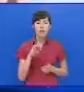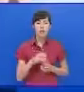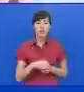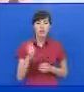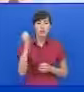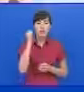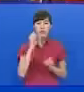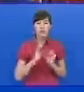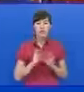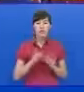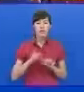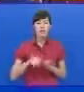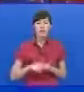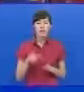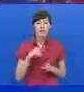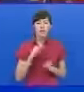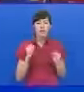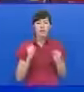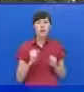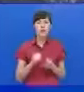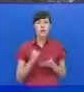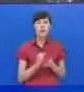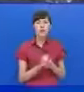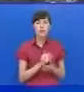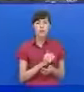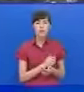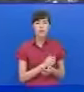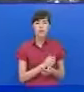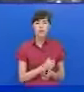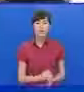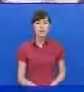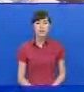айтты. Осыдан кейін жас спортшыларға сәттілік тіледі.